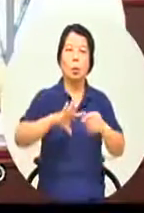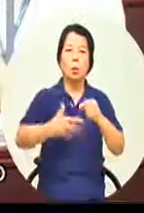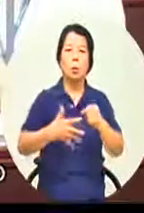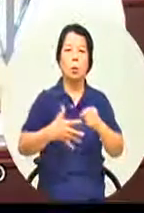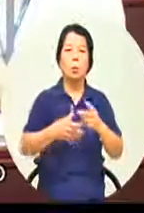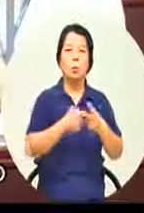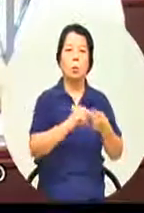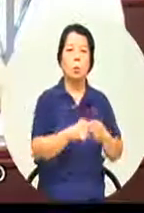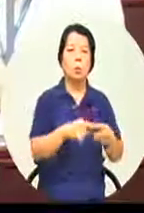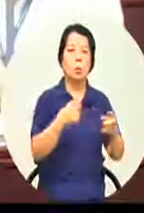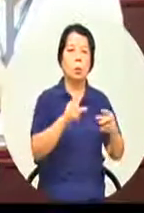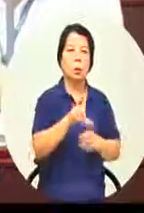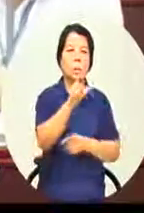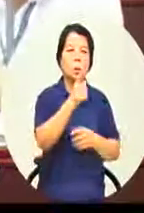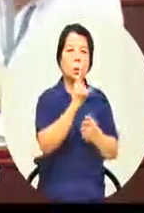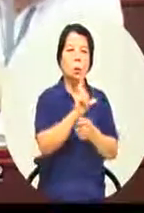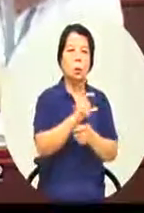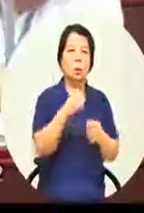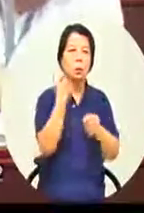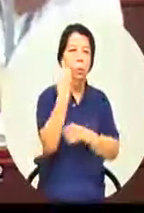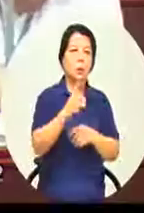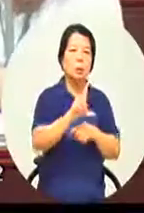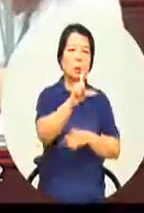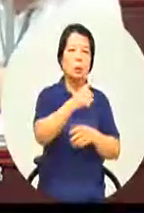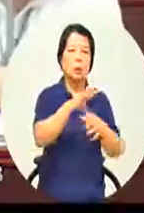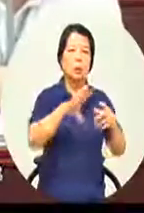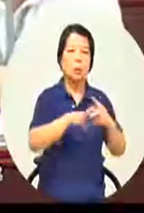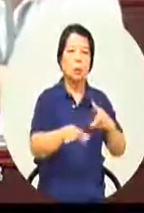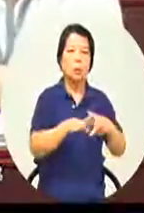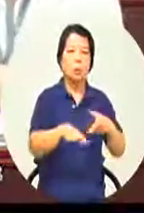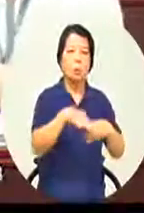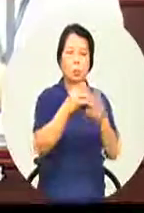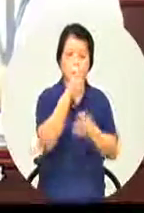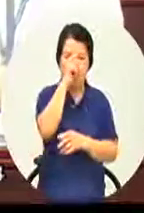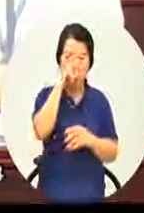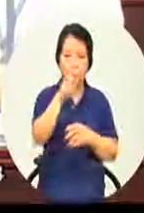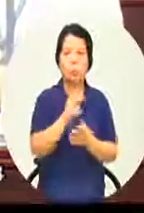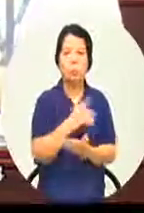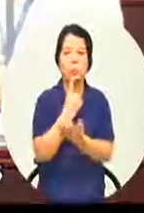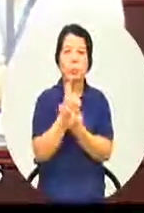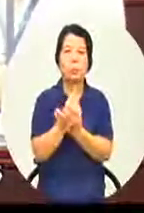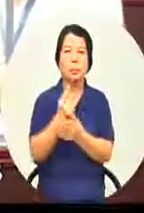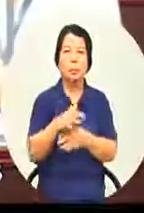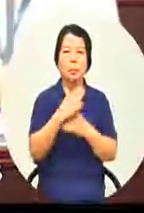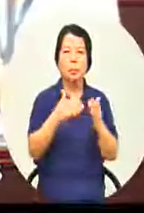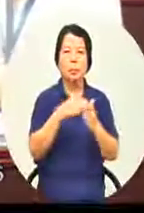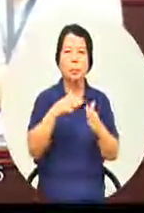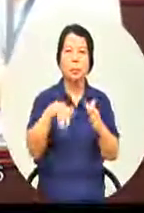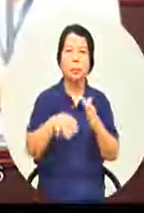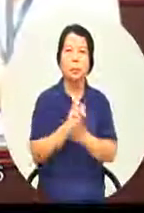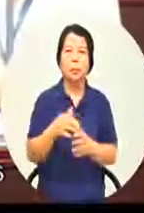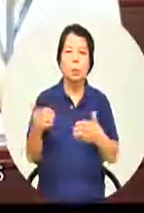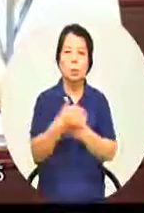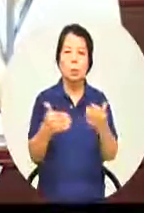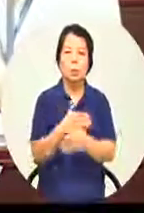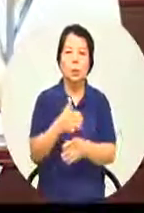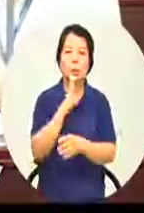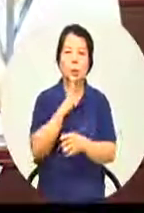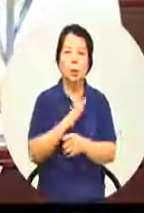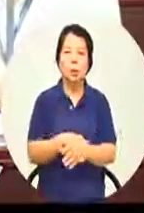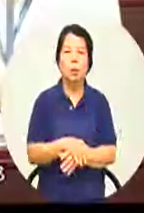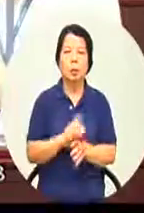哈，确实我们希望。每一个学校附近的同学的环境都是安全的了哈。